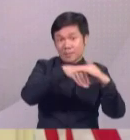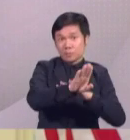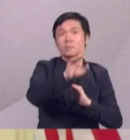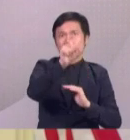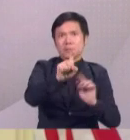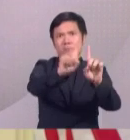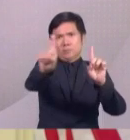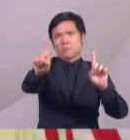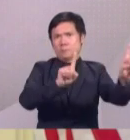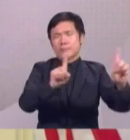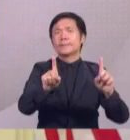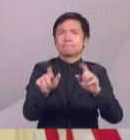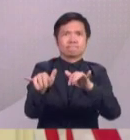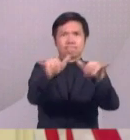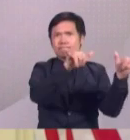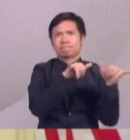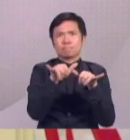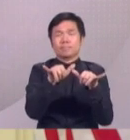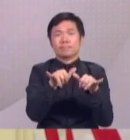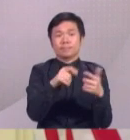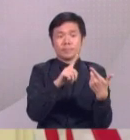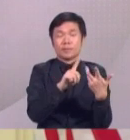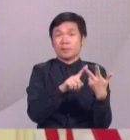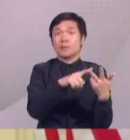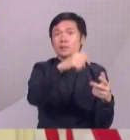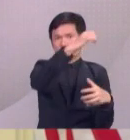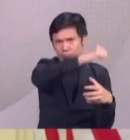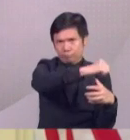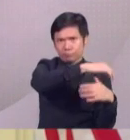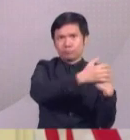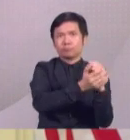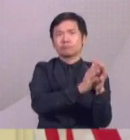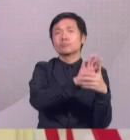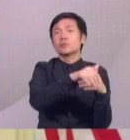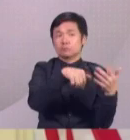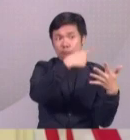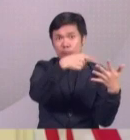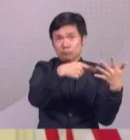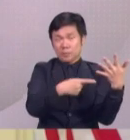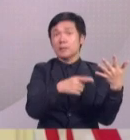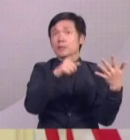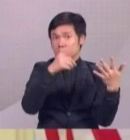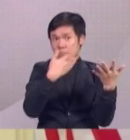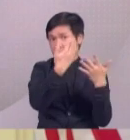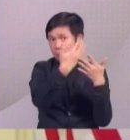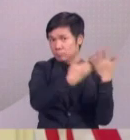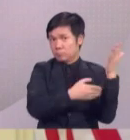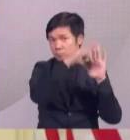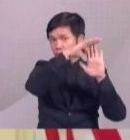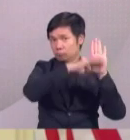ada. Dan perkara-perkara lain seperti hand sanitizer dan sebagainya sebelum masuk. Ini adalah syarat SOP yang kita